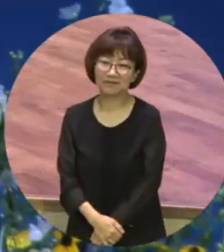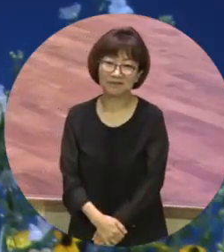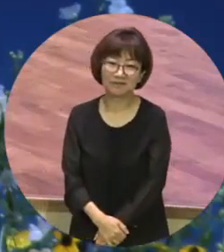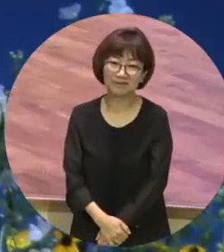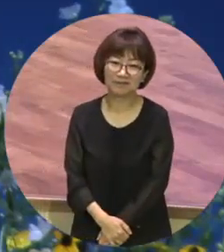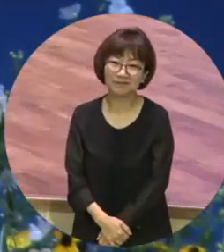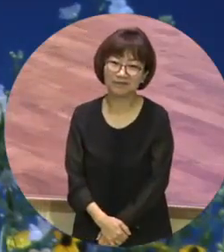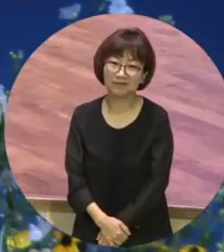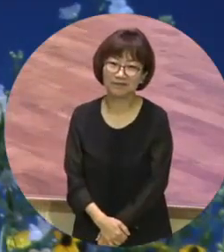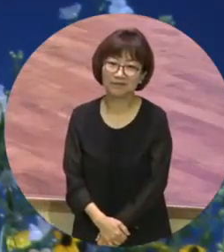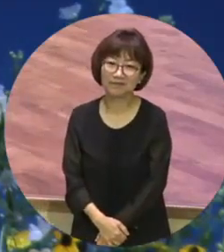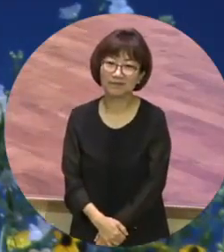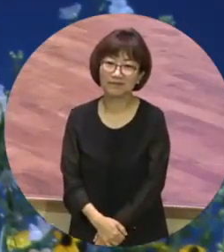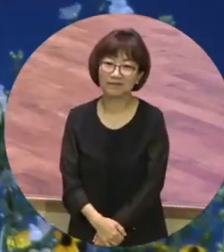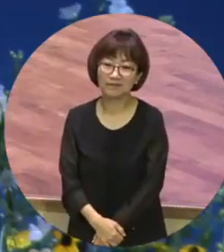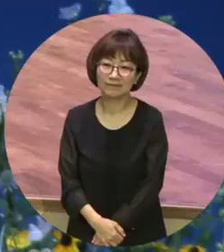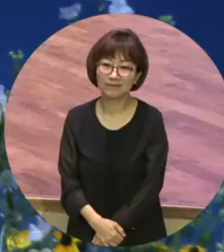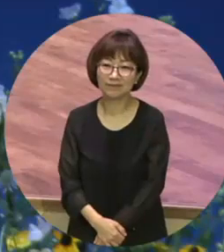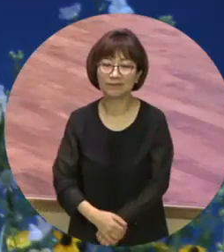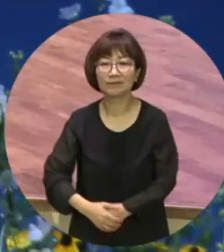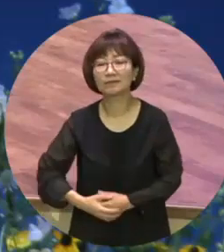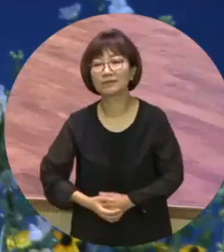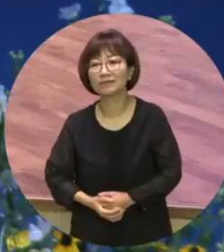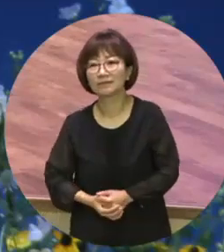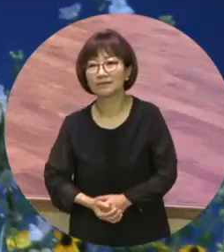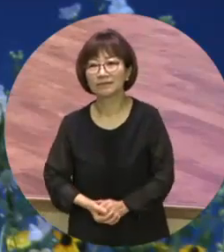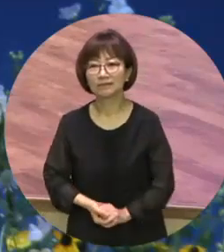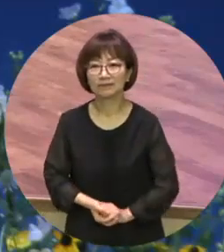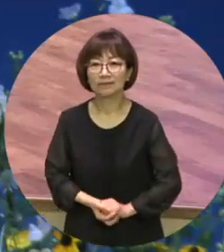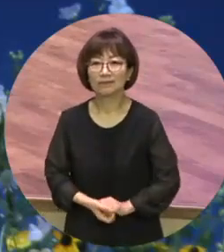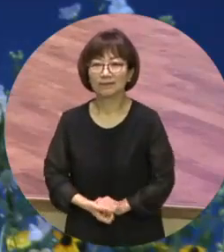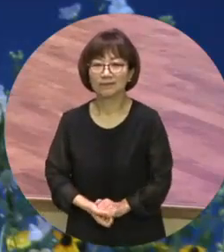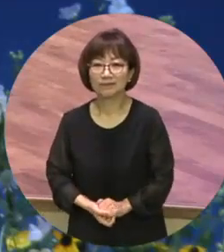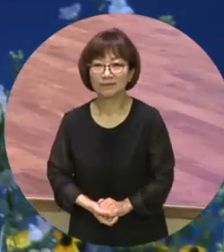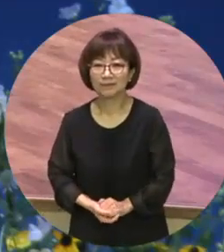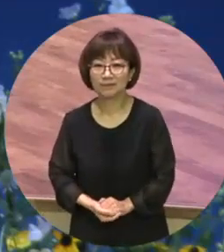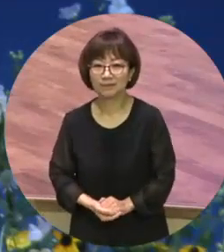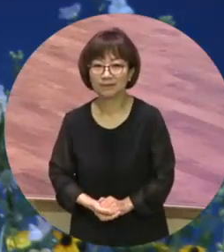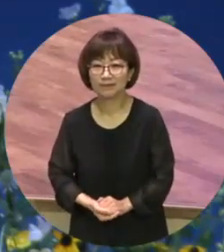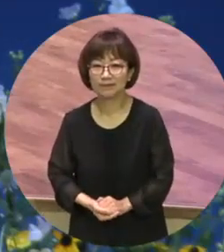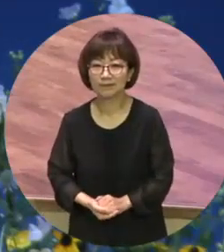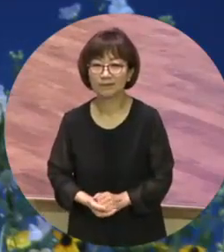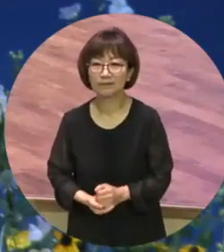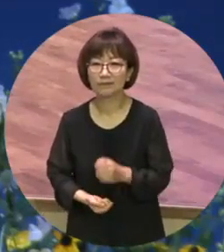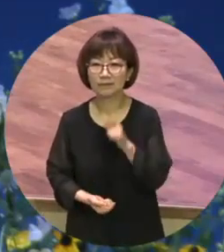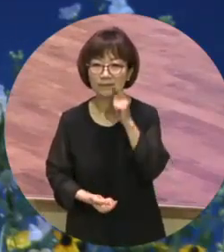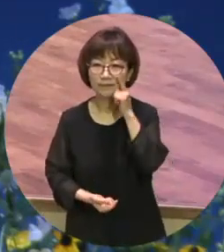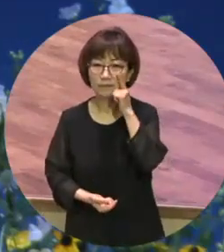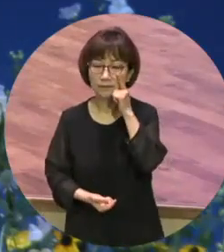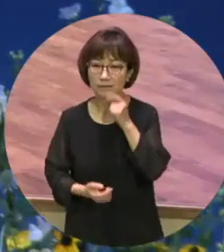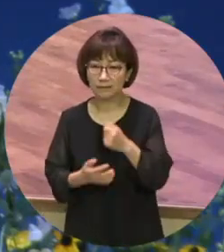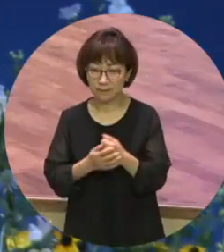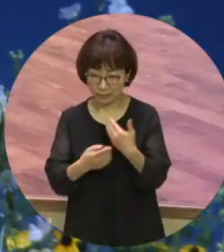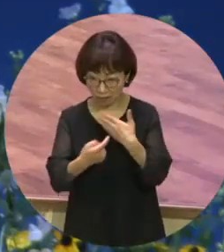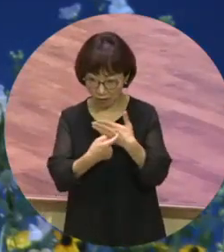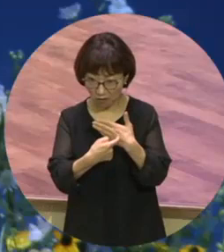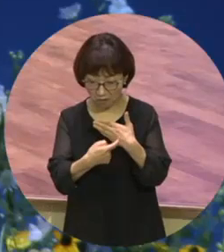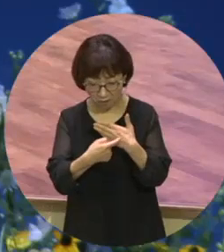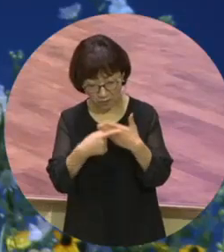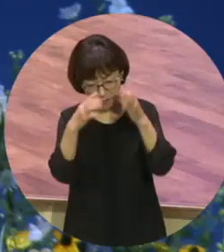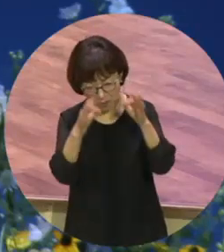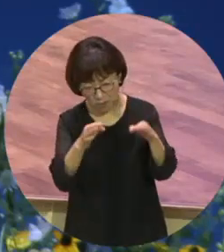왜 예리하게 판단하고 객관적이며 현실적으로 맞는 말을 하면서 부정적이냐